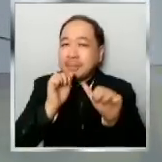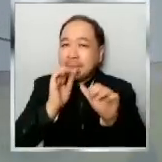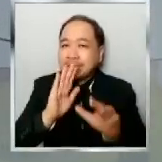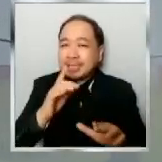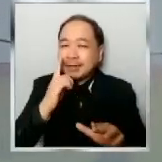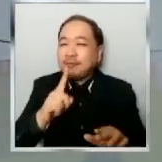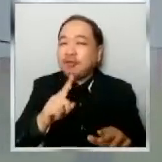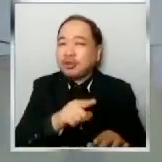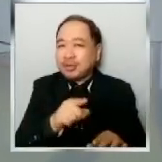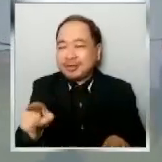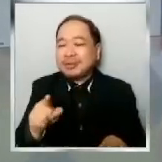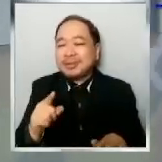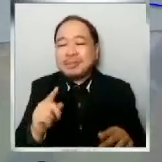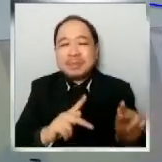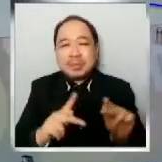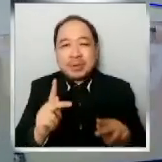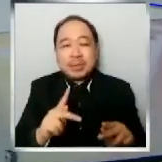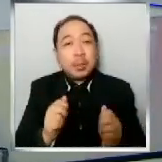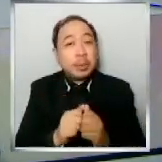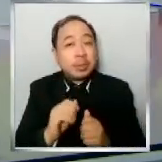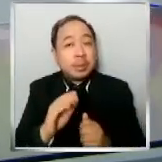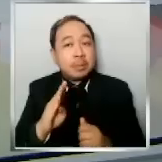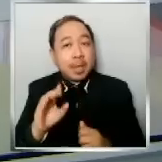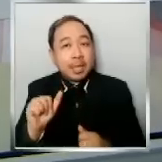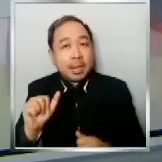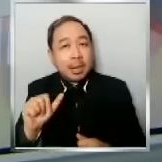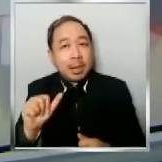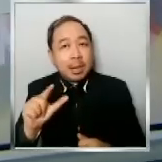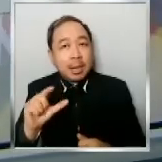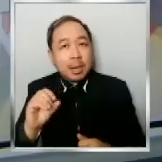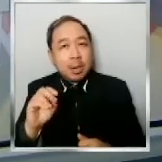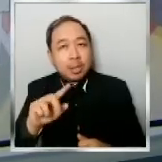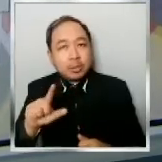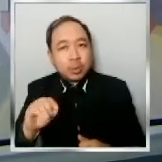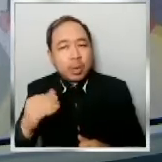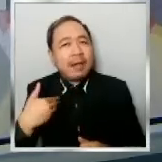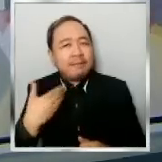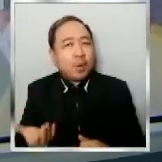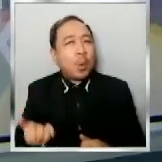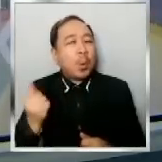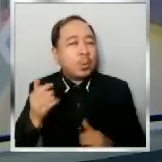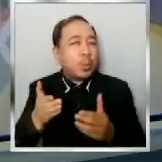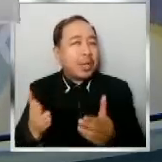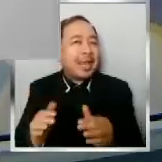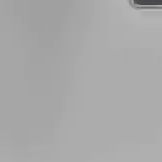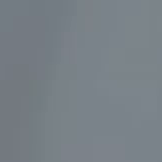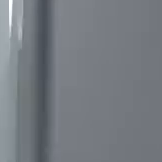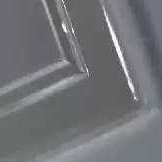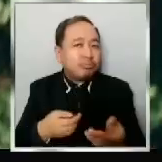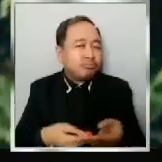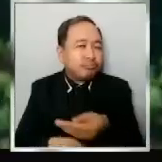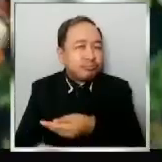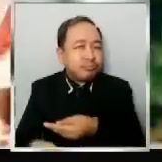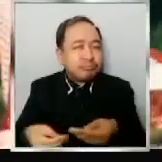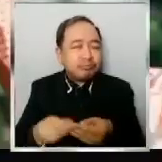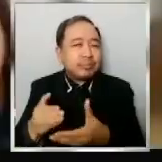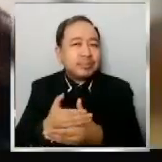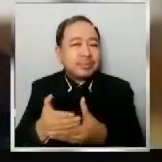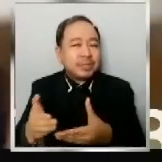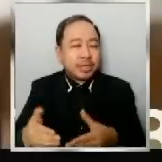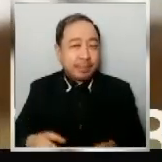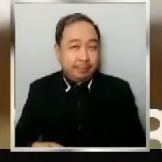Kasama na riyan si Bea Alonzo na may sarili niyang way to pay it forward. Makichika tayo kay Larson Chagas.